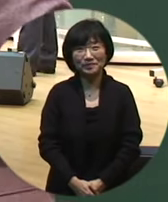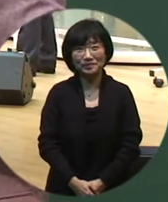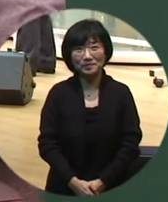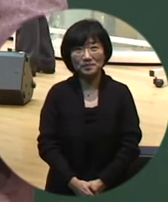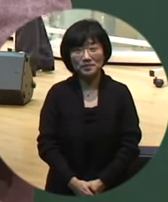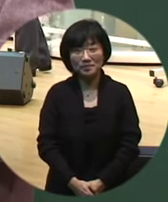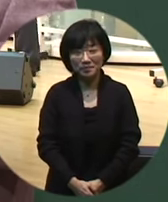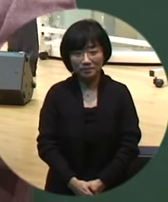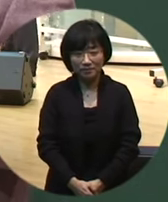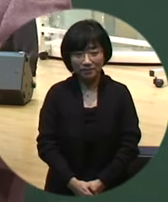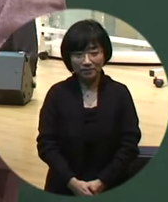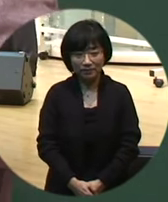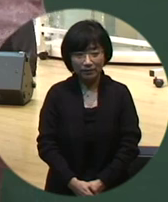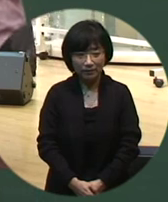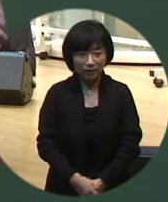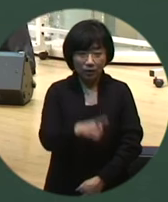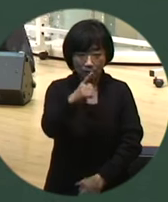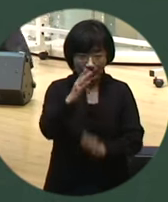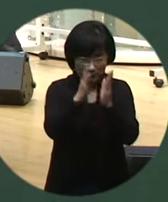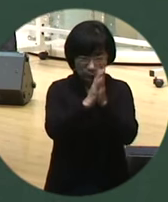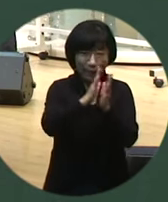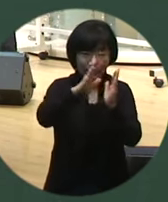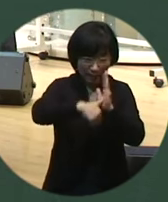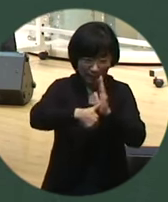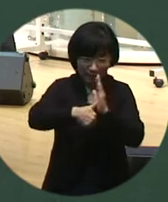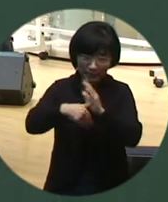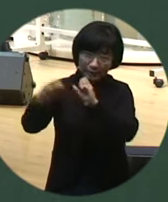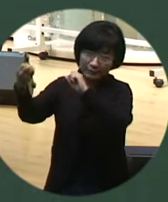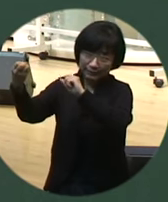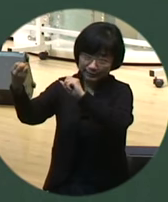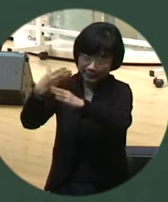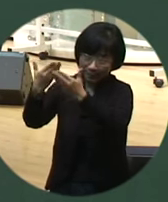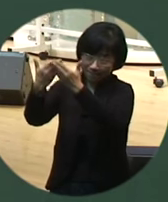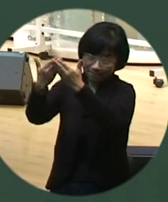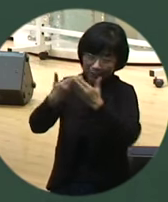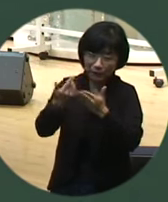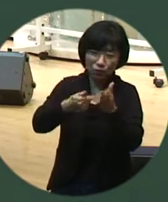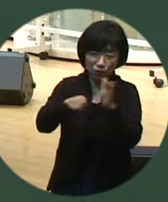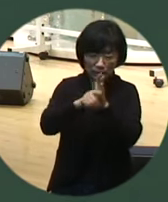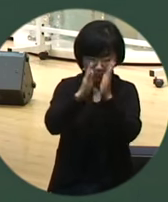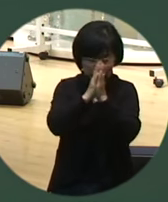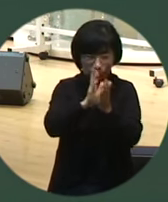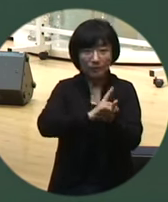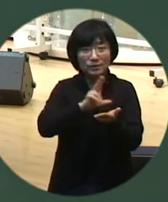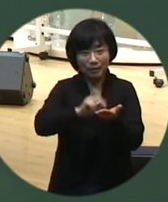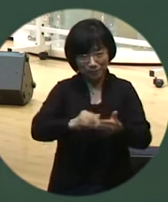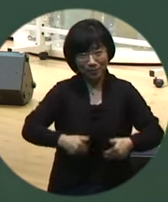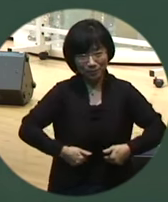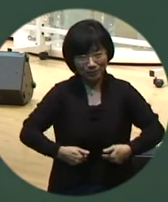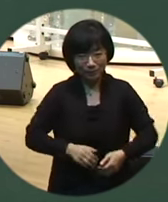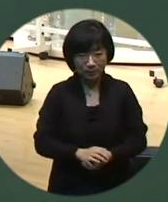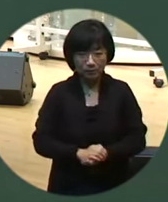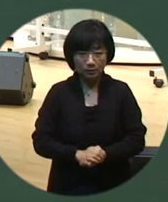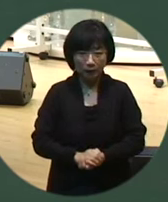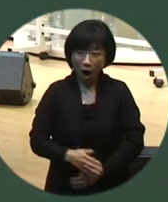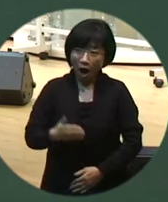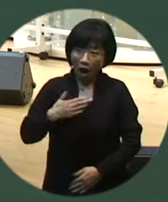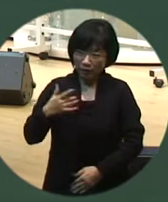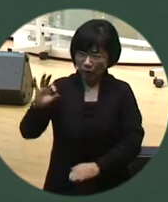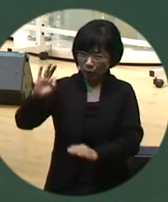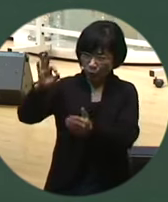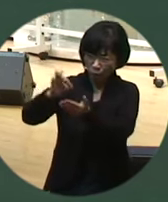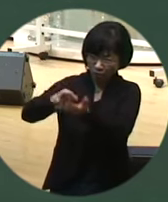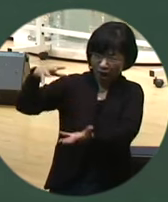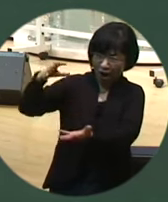응답될 수밖에 없는 기도 제목. It's the prayer topic by which you have no choice but to receive answers. 뭐 여러분 좀 돈 생겼다고 응답입니까? You think you come